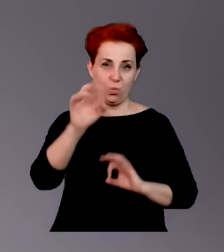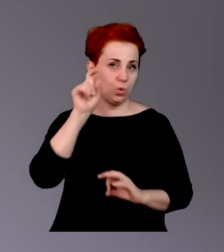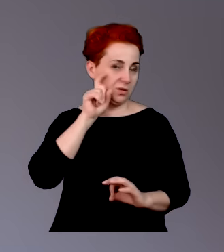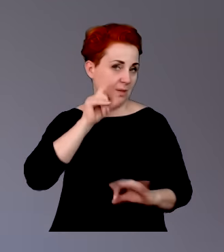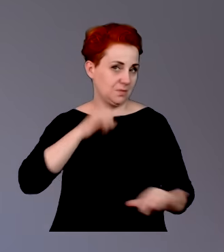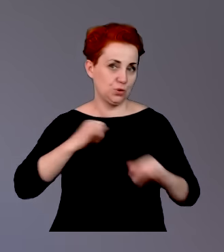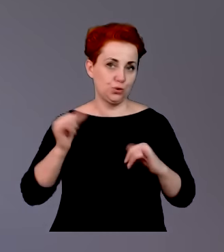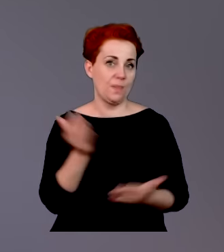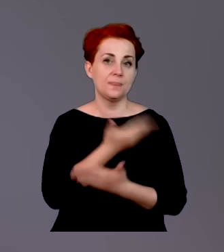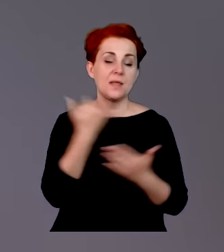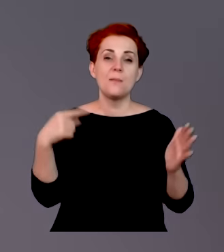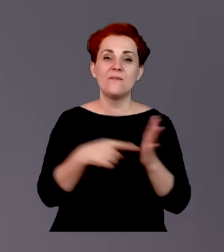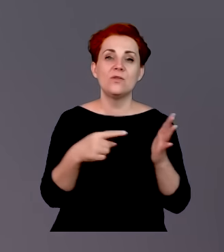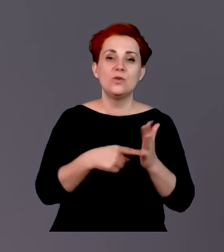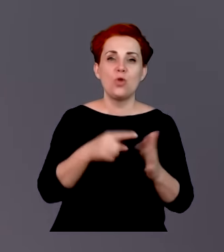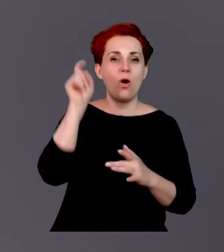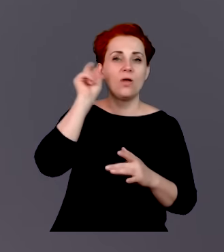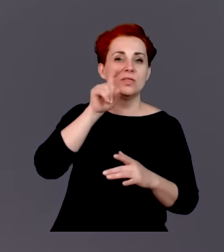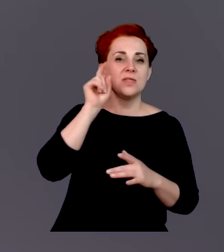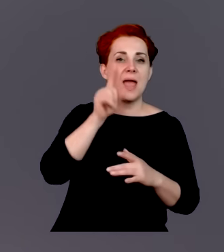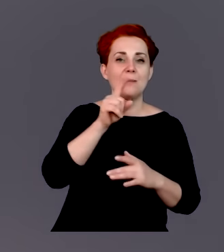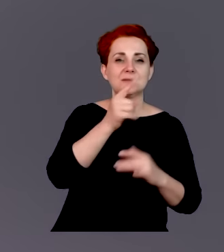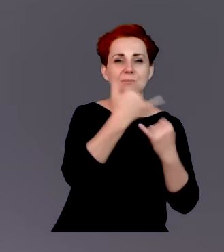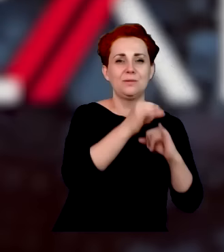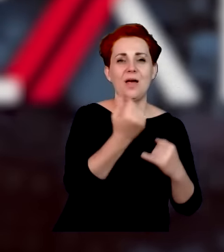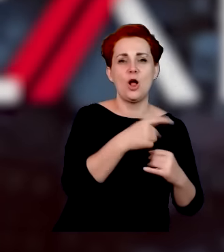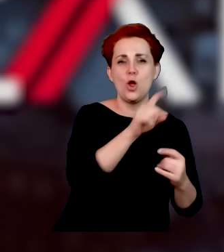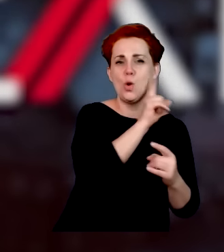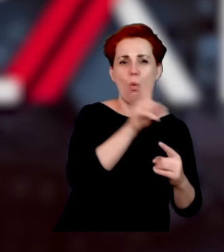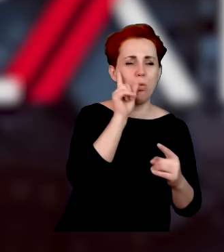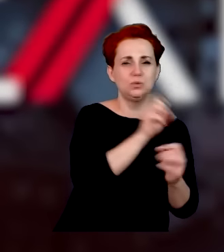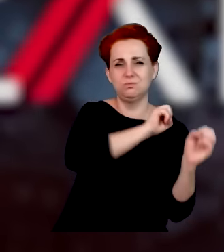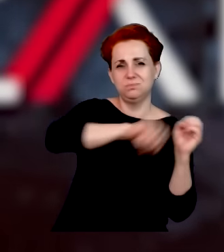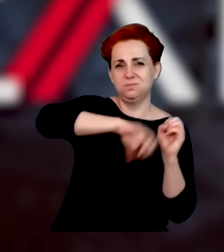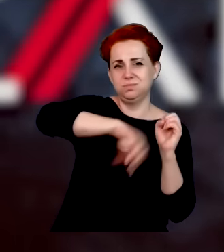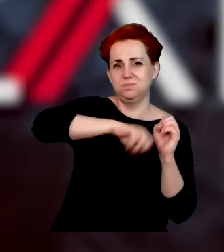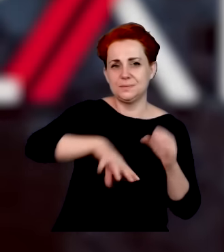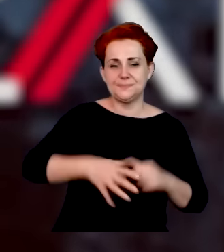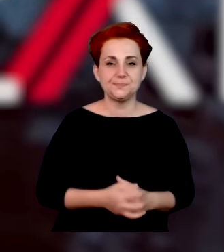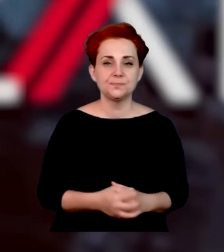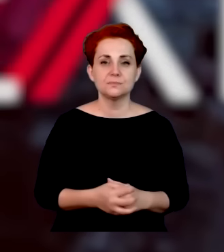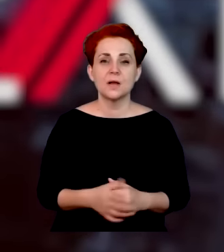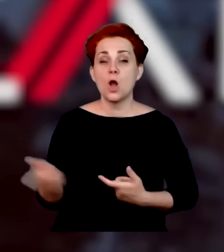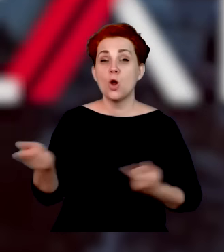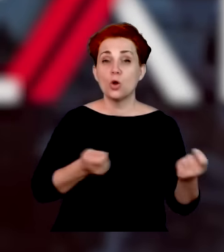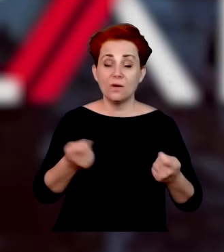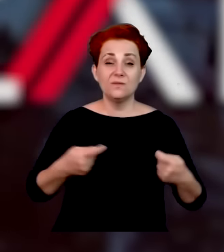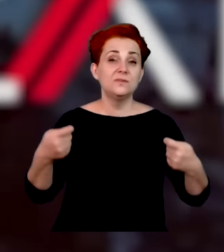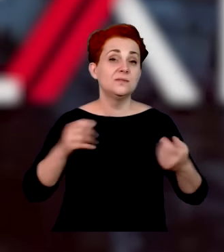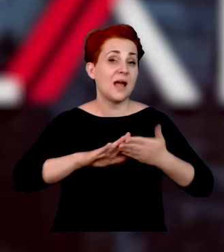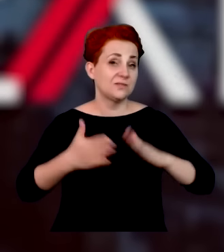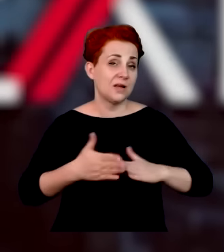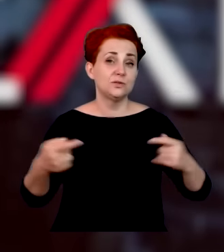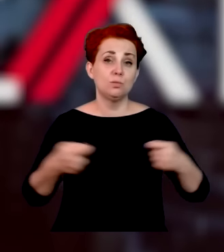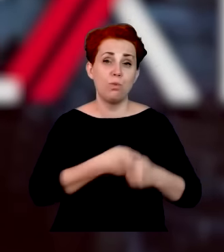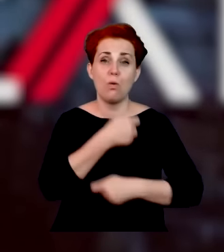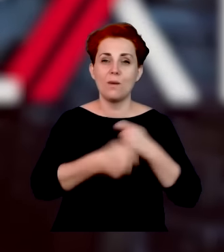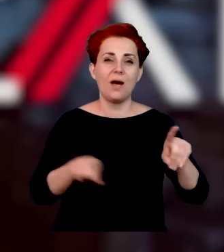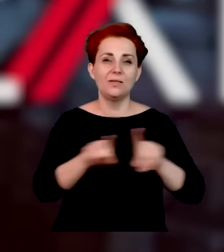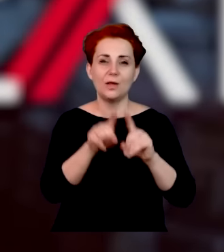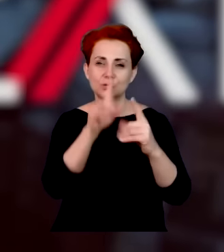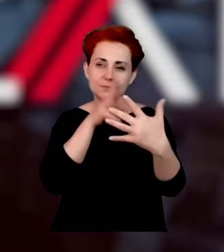sprawie procederu przerzucania do Polski nielegalnych migrantów. Koordynacja, wzajemna współpraca i zdolność przewidywania